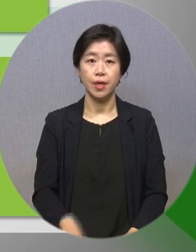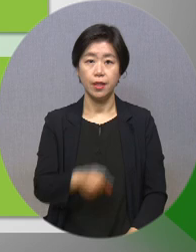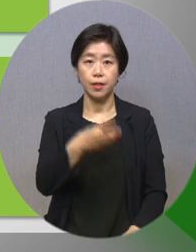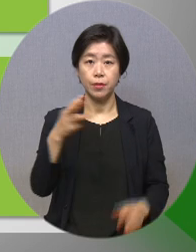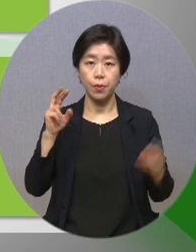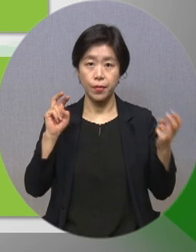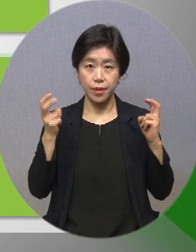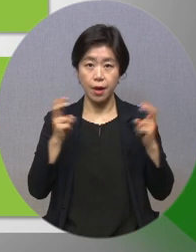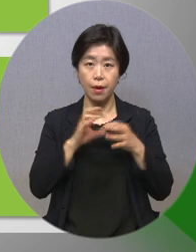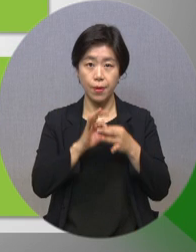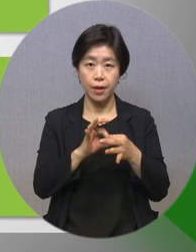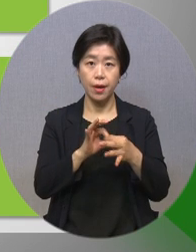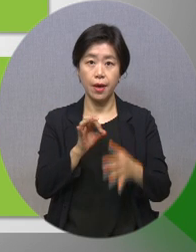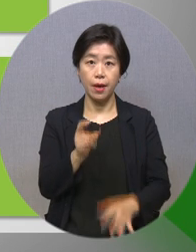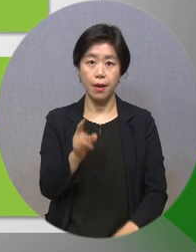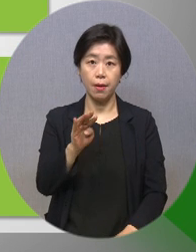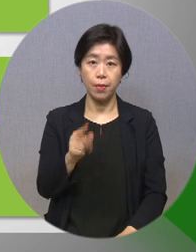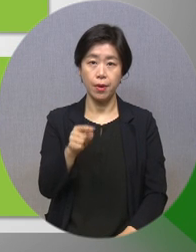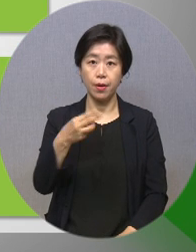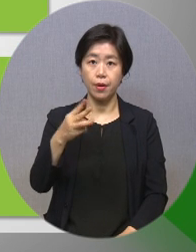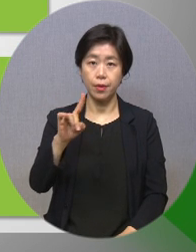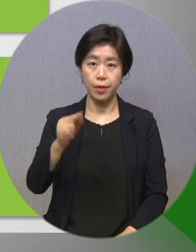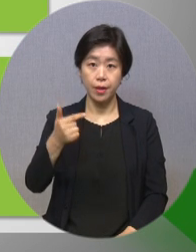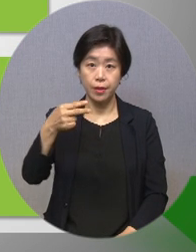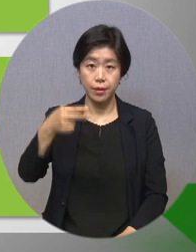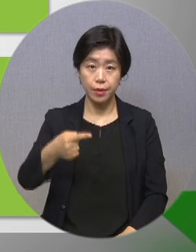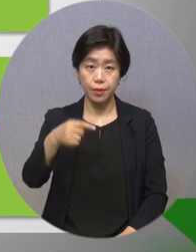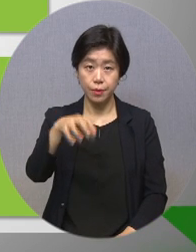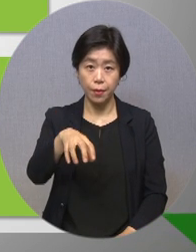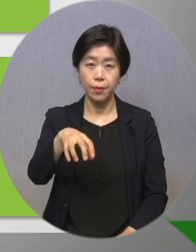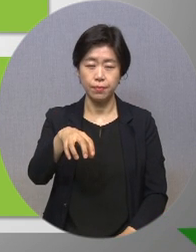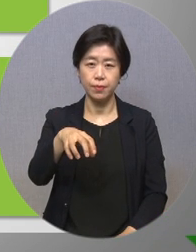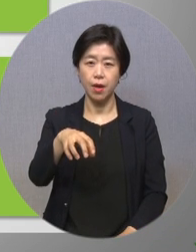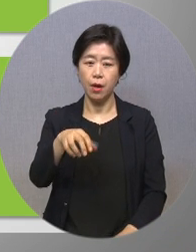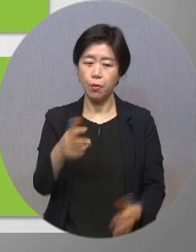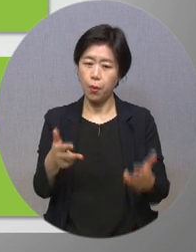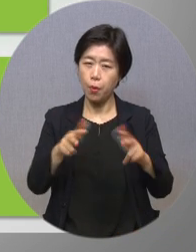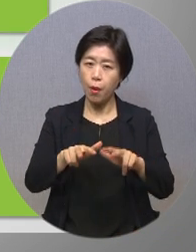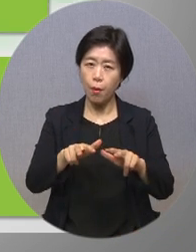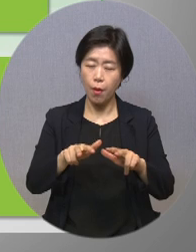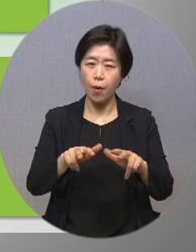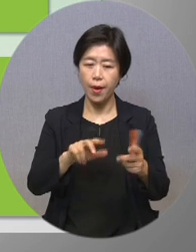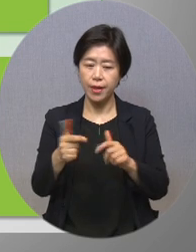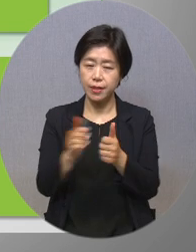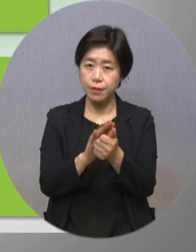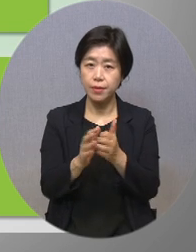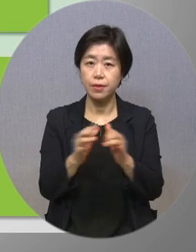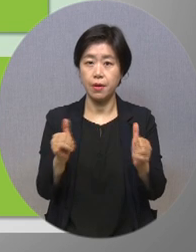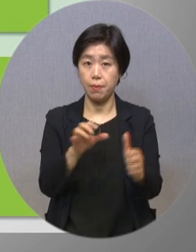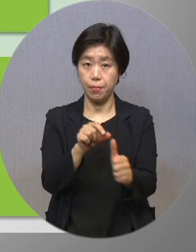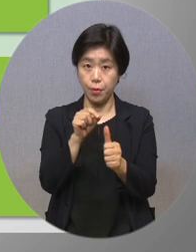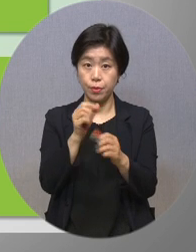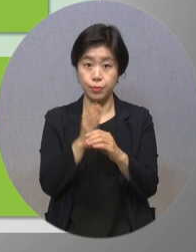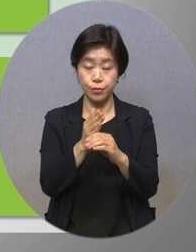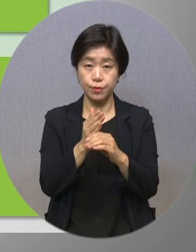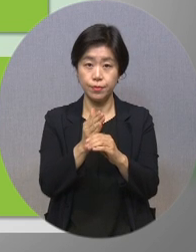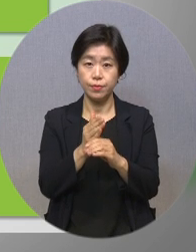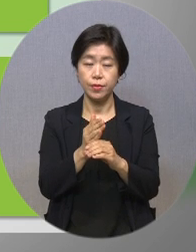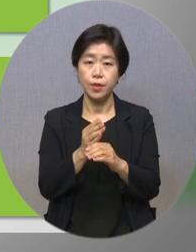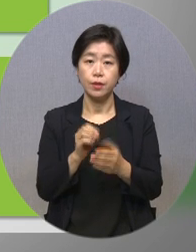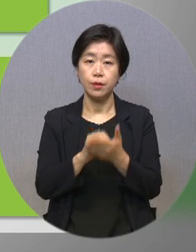삼성물산 주식회사 에버랜드 리조트에서 테마파크 서비스원을 모집합니다. 접수 마감일은 5월